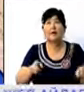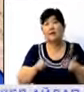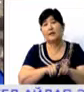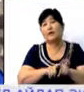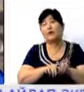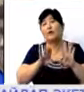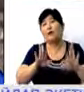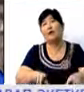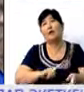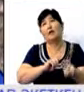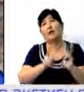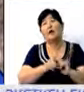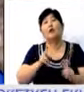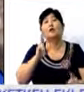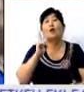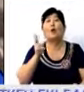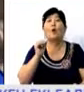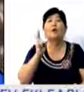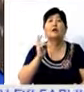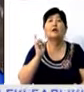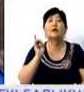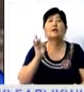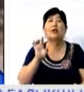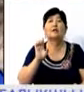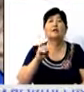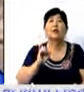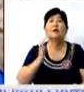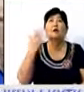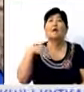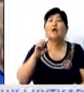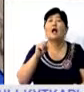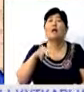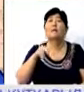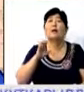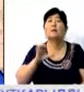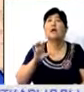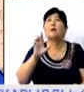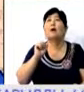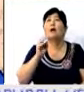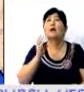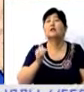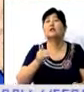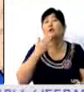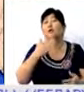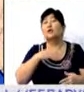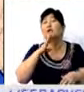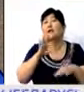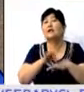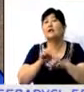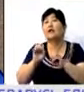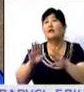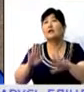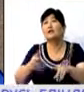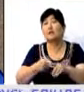объектіге айналдыру. Әуелі Қоңыратбаевтың қала аңыздары жайлы дерегінде бұл қала алпамыстың сүйген жары баршынды қалдырып кеткен шаһары болуы мүмкін делінген. Сондай ақ